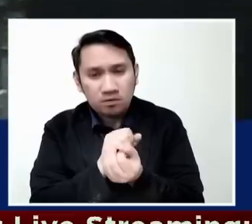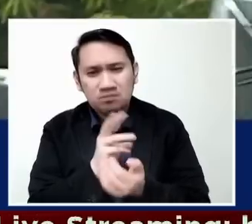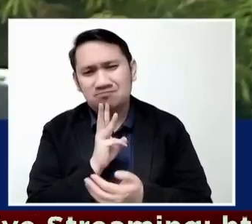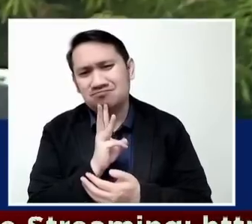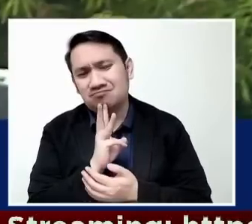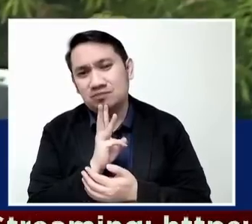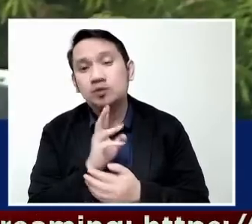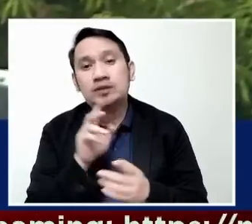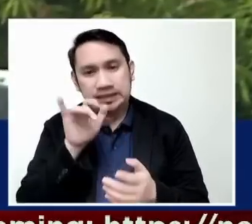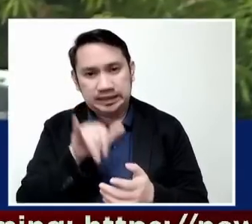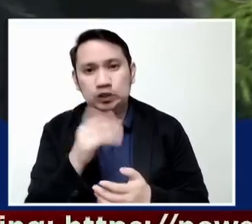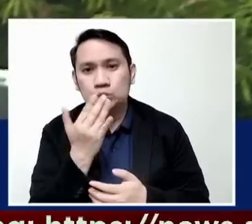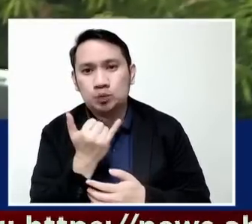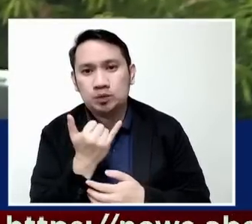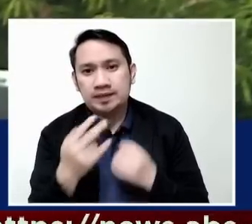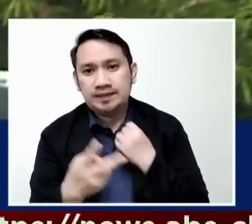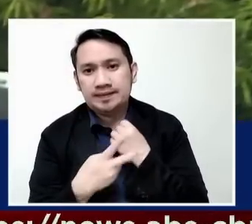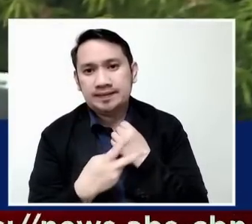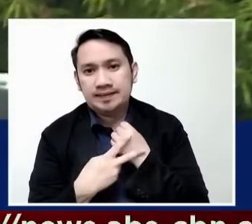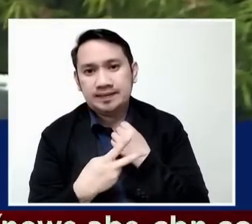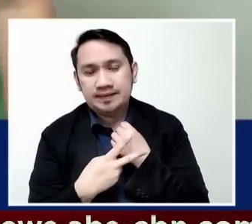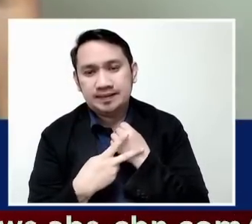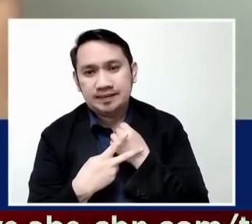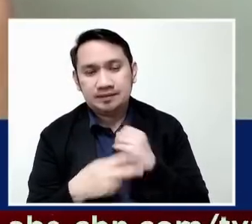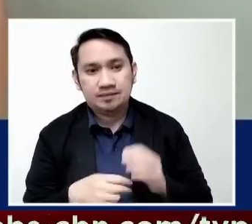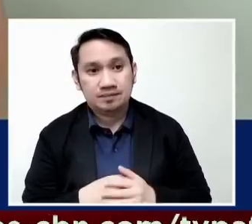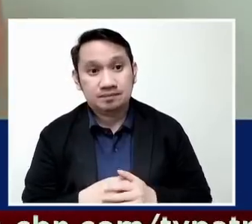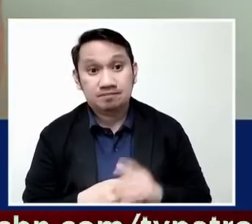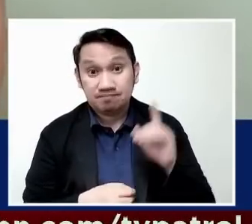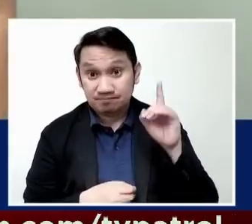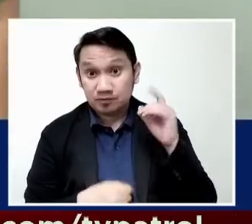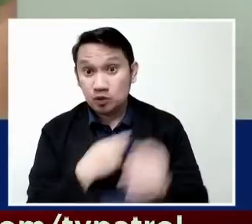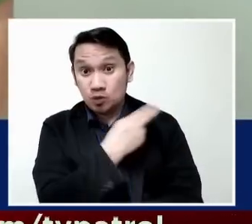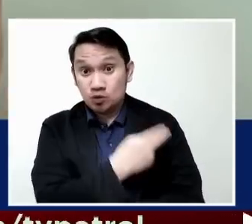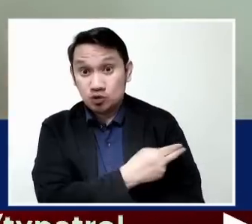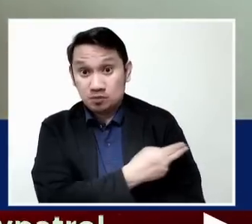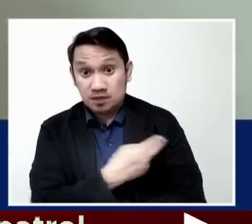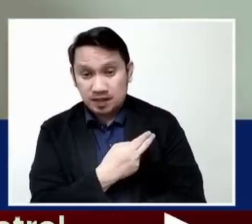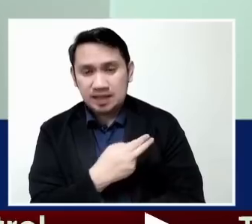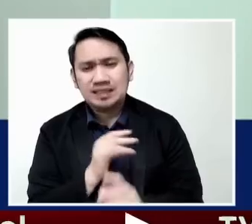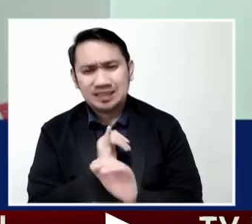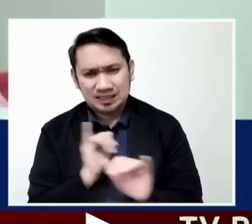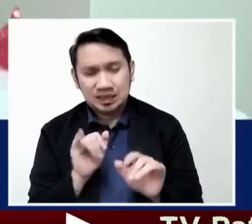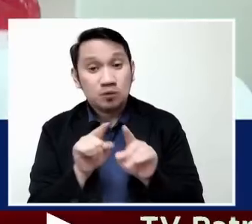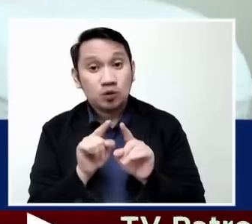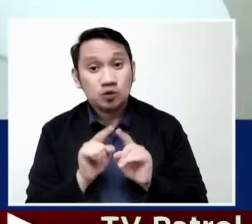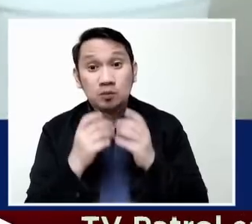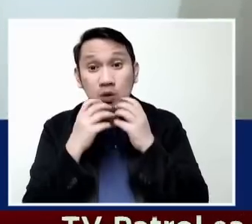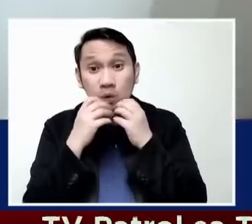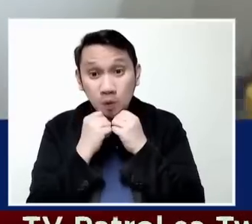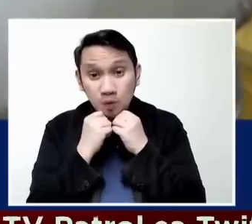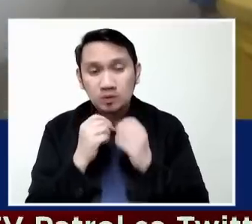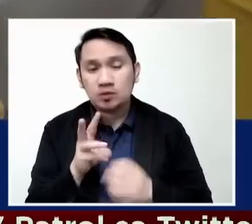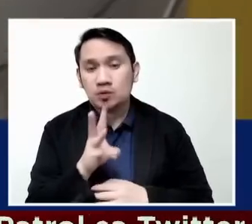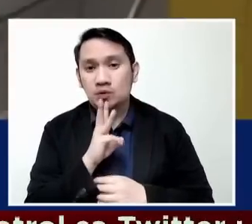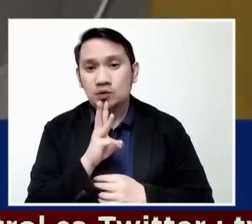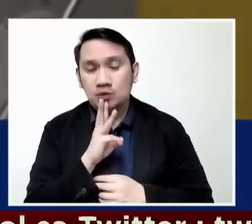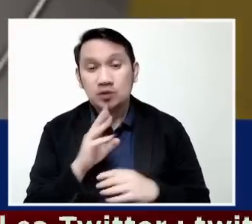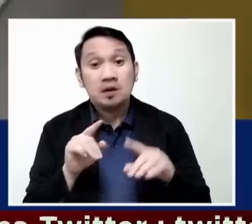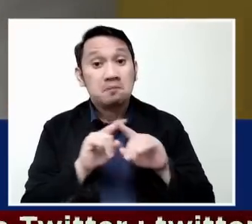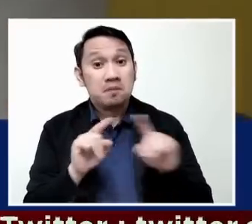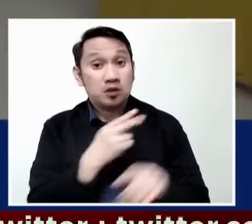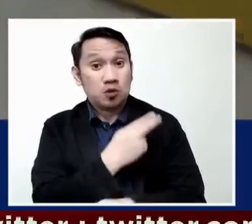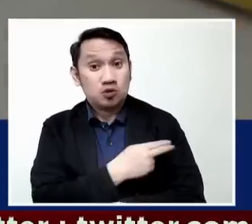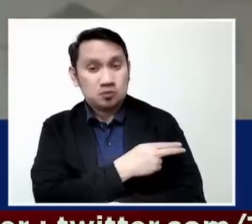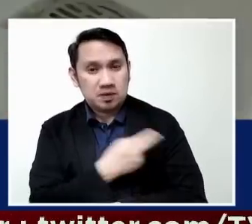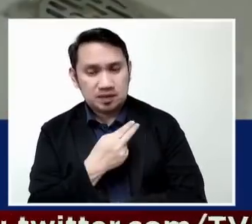nag-ipon. Nag-abiso na rin ang Navotas City Hospital sa staff nito na magtipid ng tubig. Pero tiniyak naman ang pamunuan ng ospital